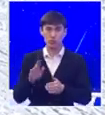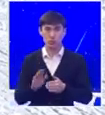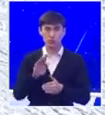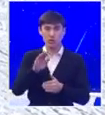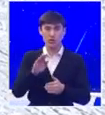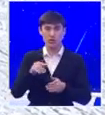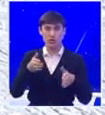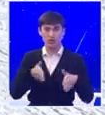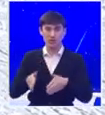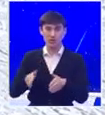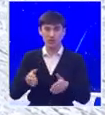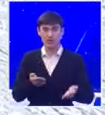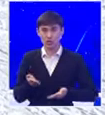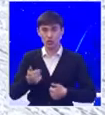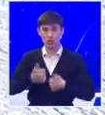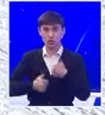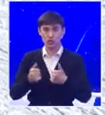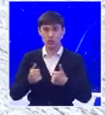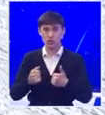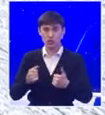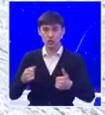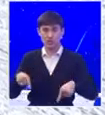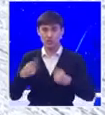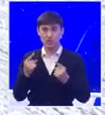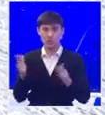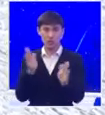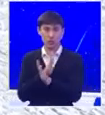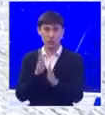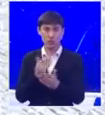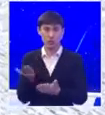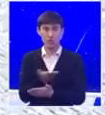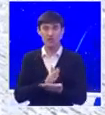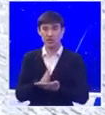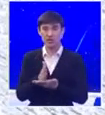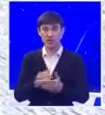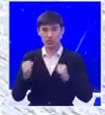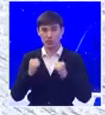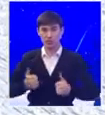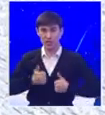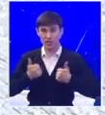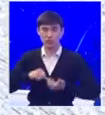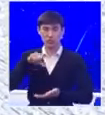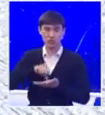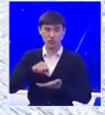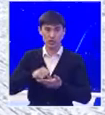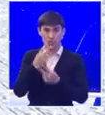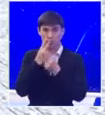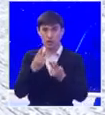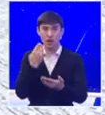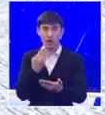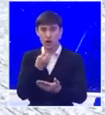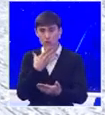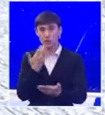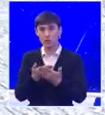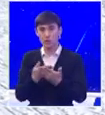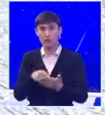словом трасса здесь для лыжных гонок создала сама природа мы ветераны спорта стараемся своим участием соревнования по давать молодежи хороший